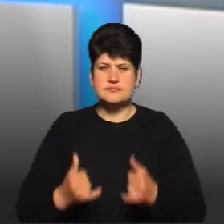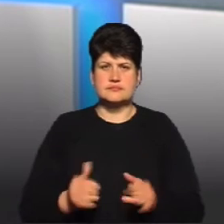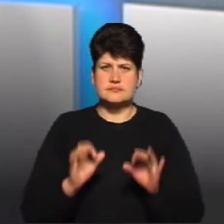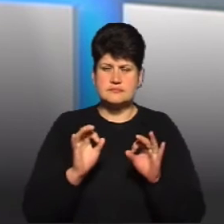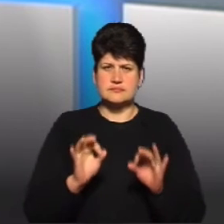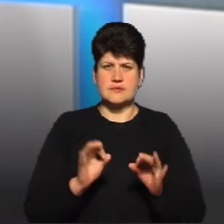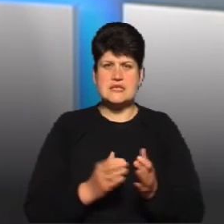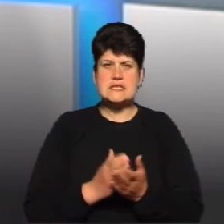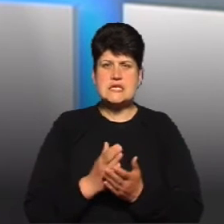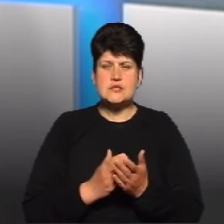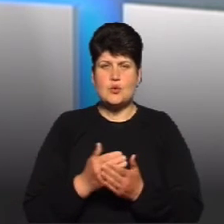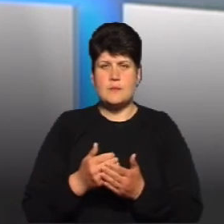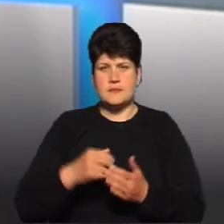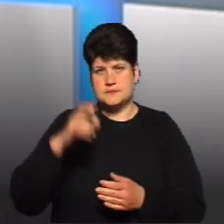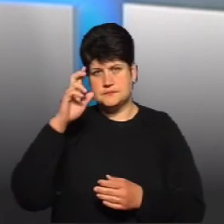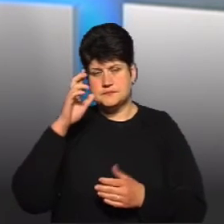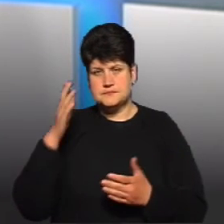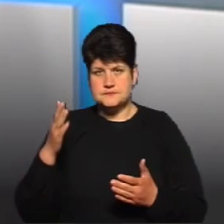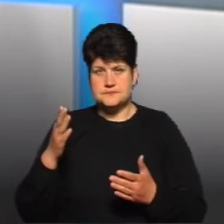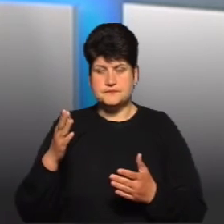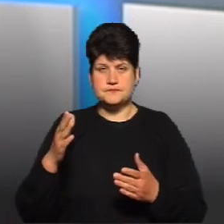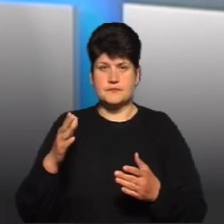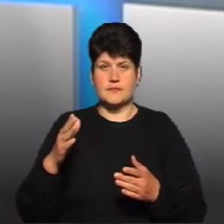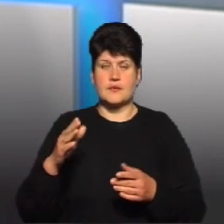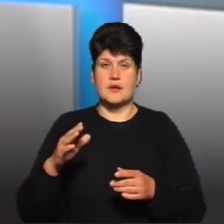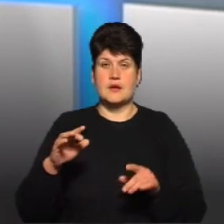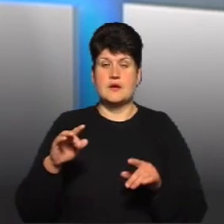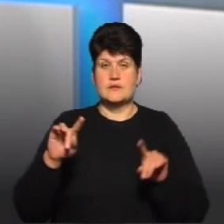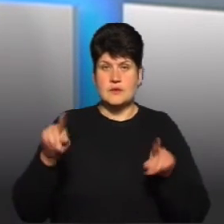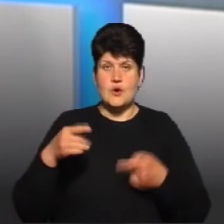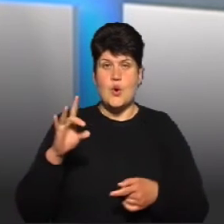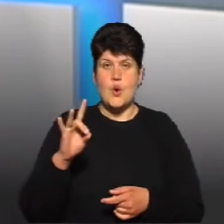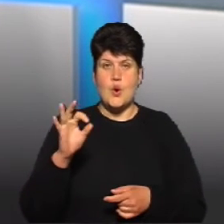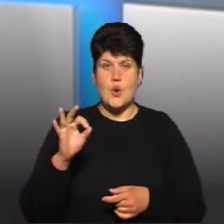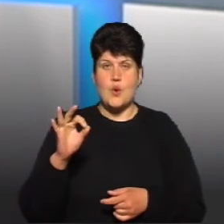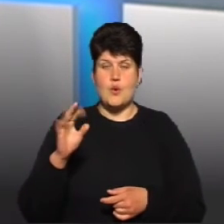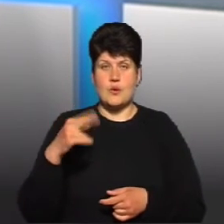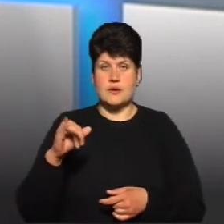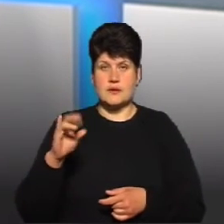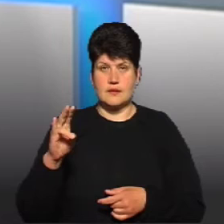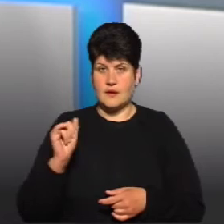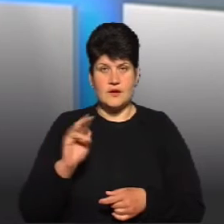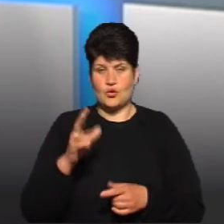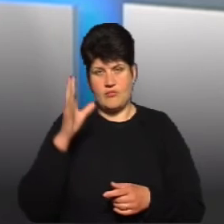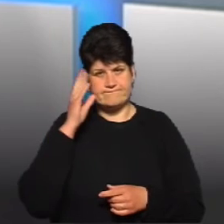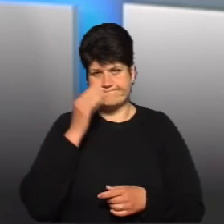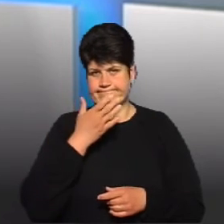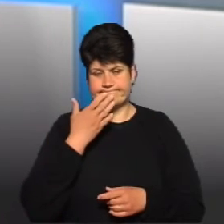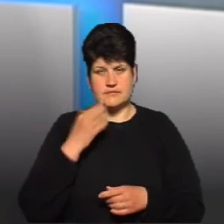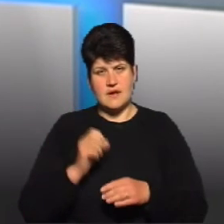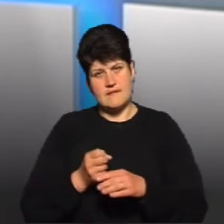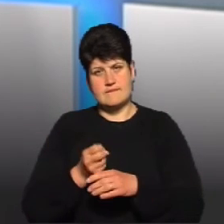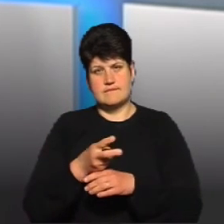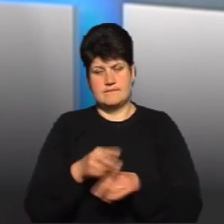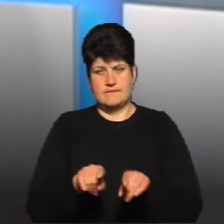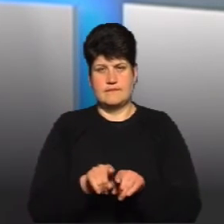перед батьківщиною, в дужках, родиною, так, Радянським Союзом, ніхто не врахував, їх теж було репресовано і